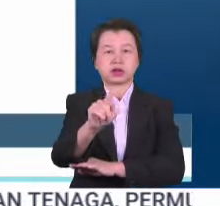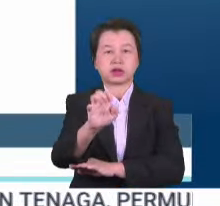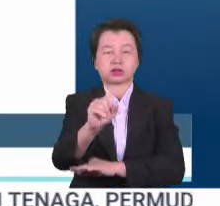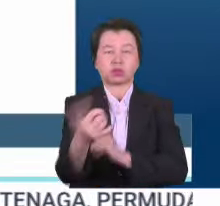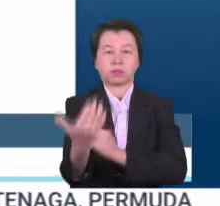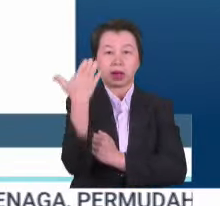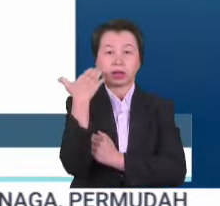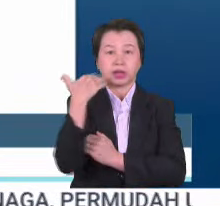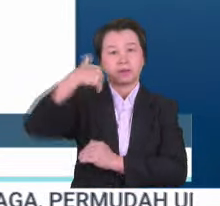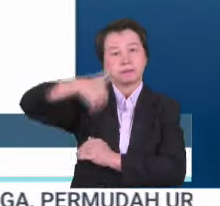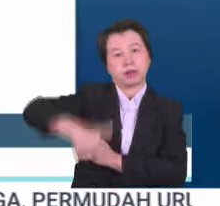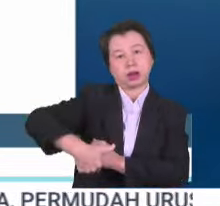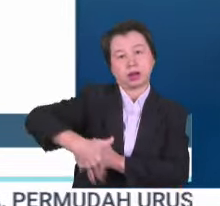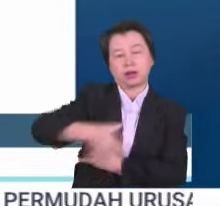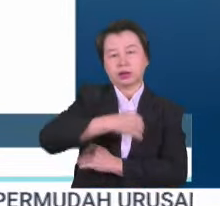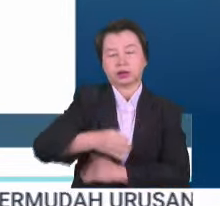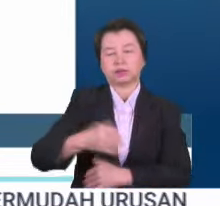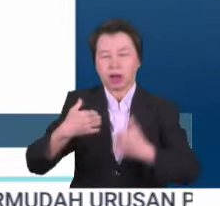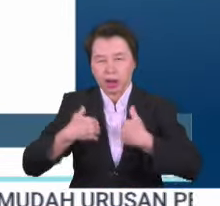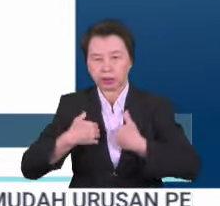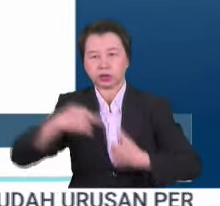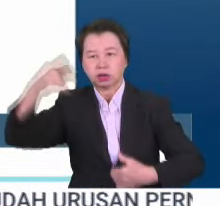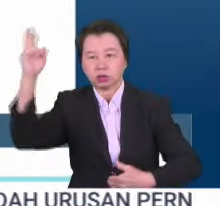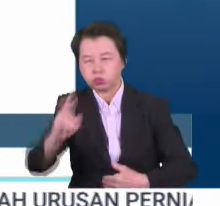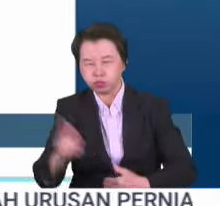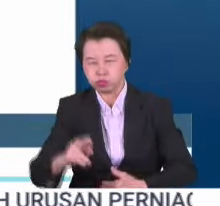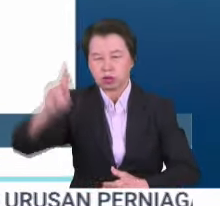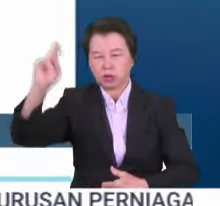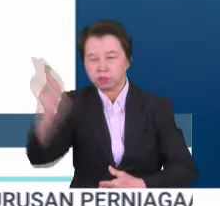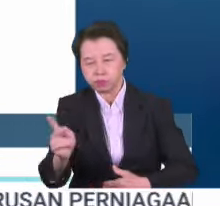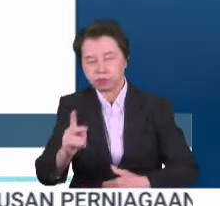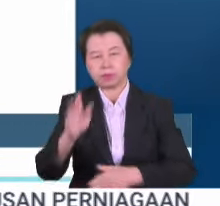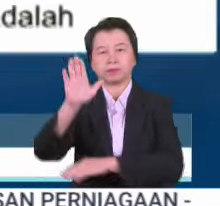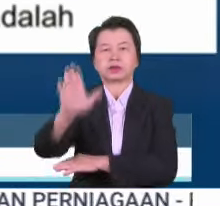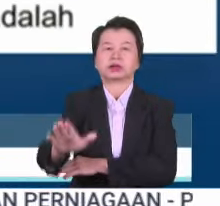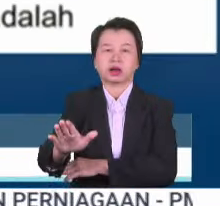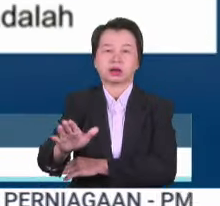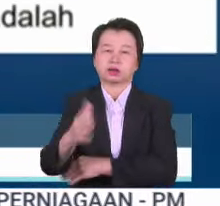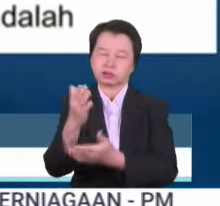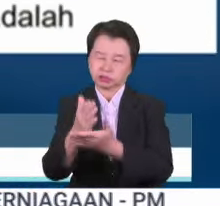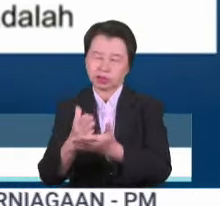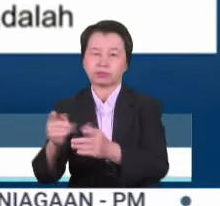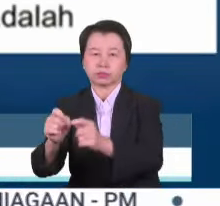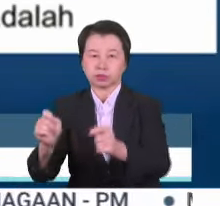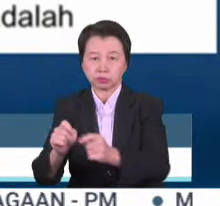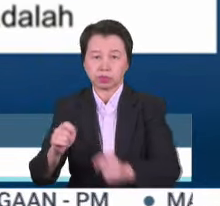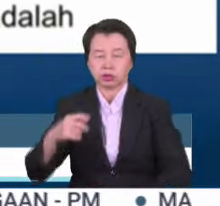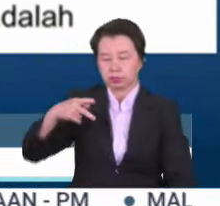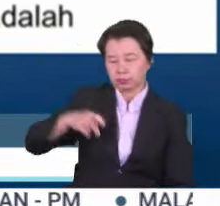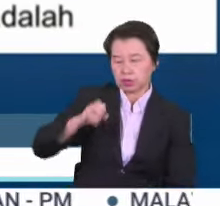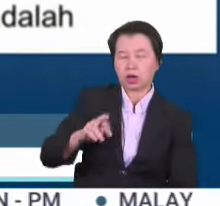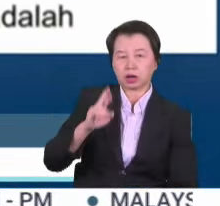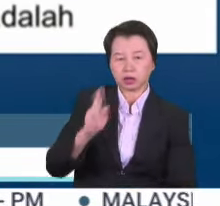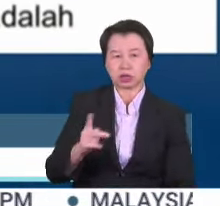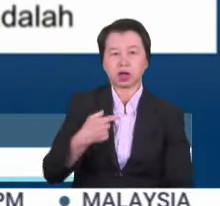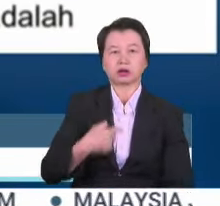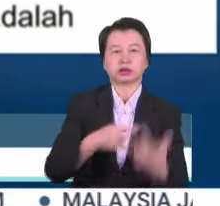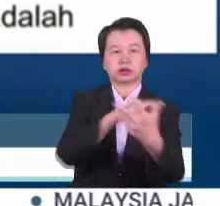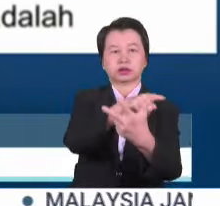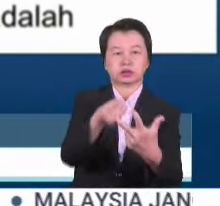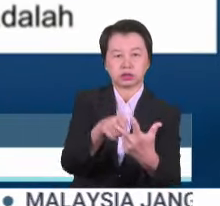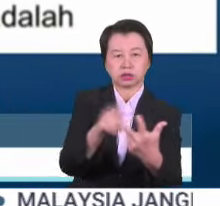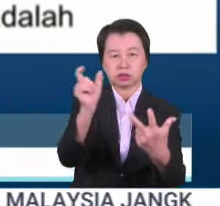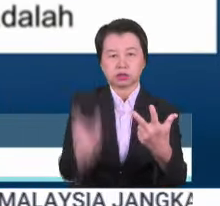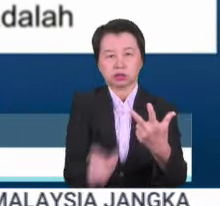pagi dan malam, manakala ribut petir di satu dua tempat pada waktu petang. PRK Pelangai menyaksikan pertembungan tiga